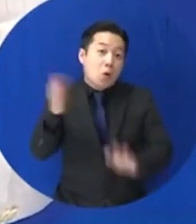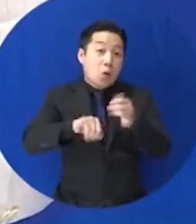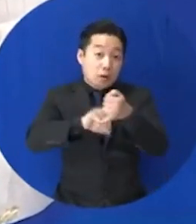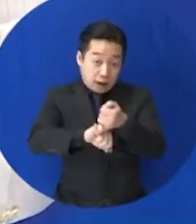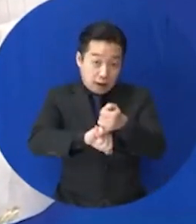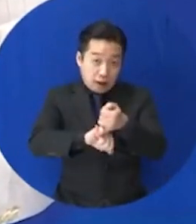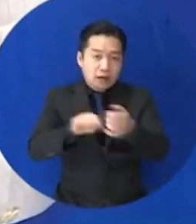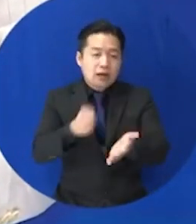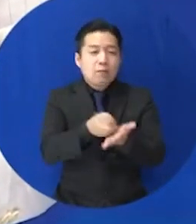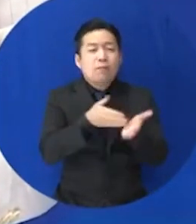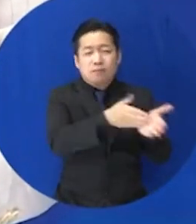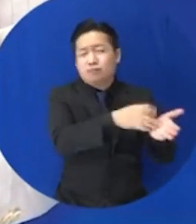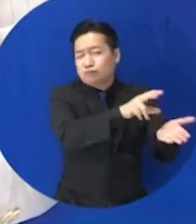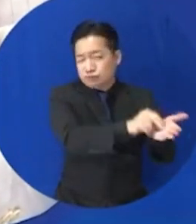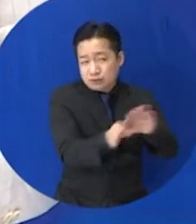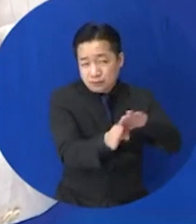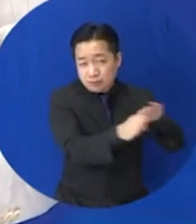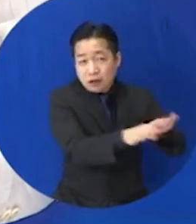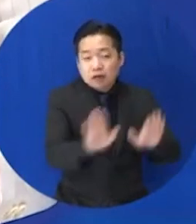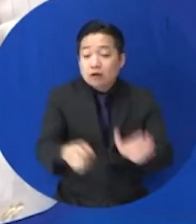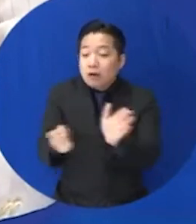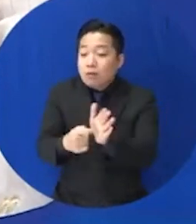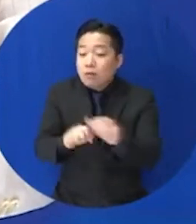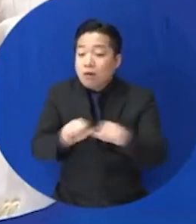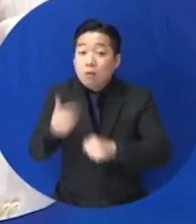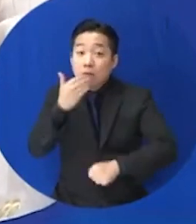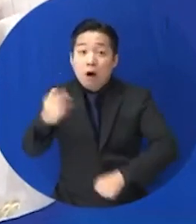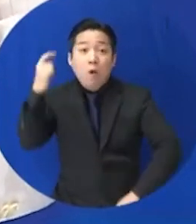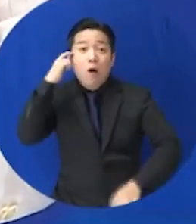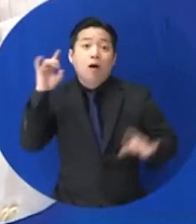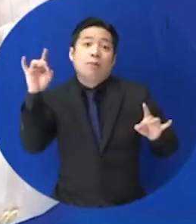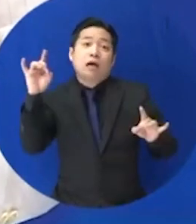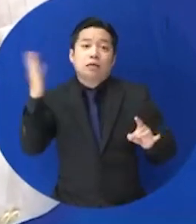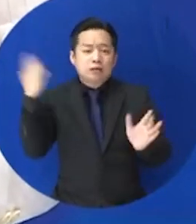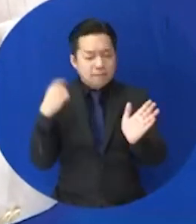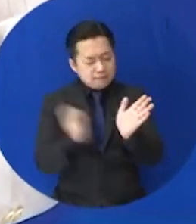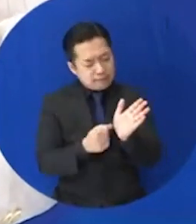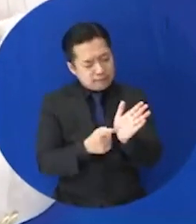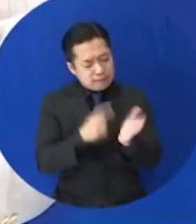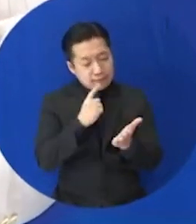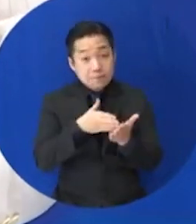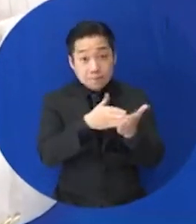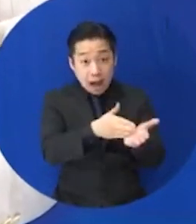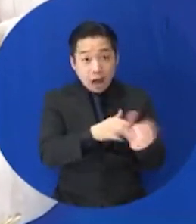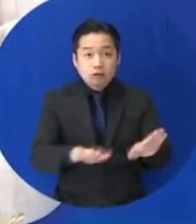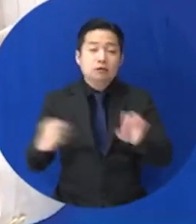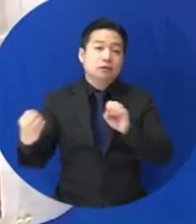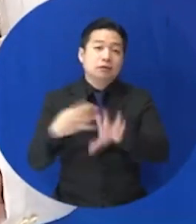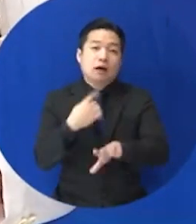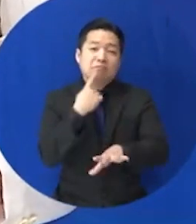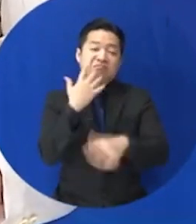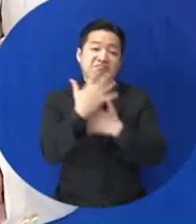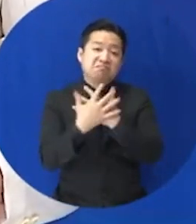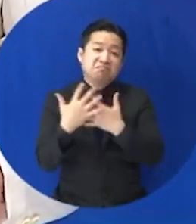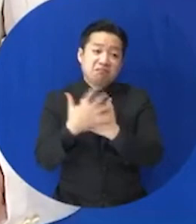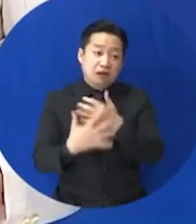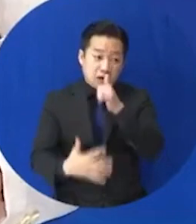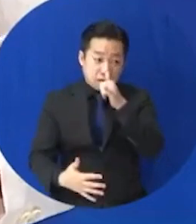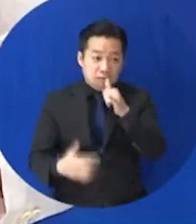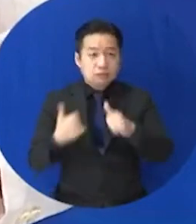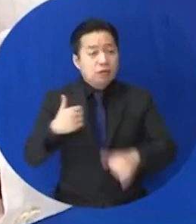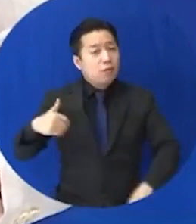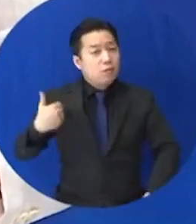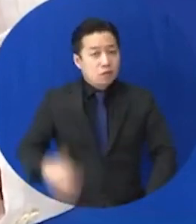입법 과제이고요. 지금 당장 할 수 있는 걸 왜 안 하느냐 제가 촉구를 했었는데 아직도 답변은 뜨뜻미지근하시고요.